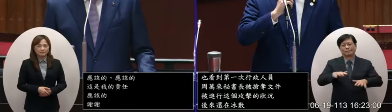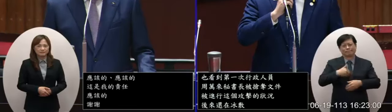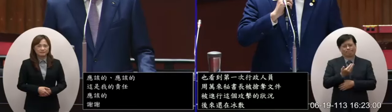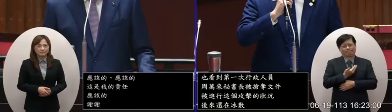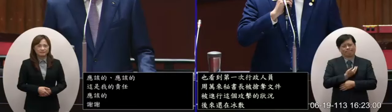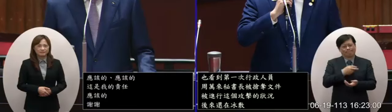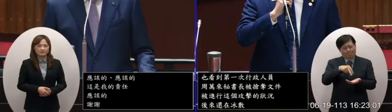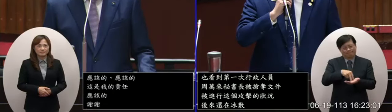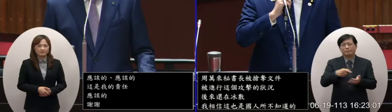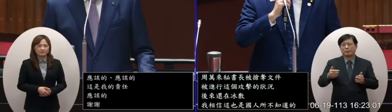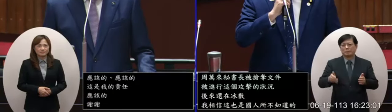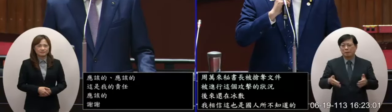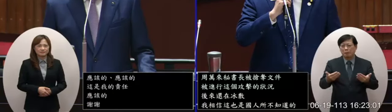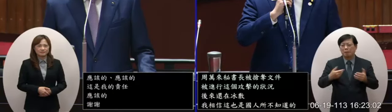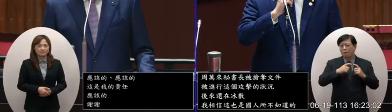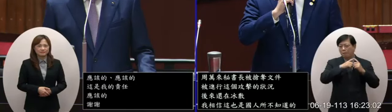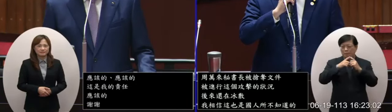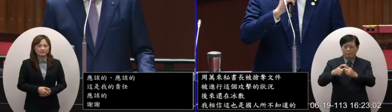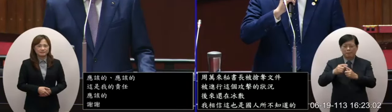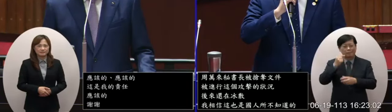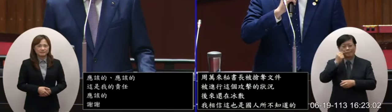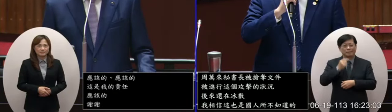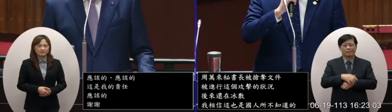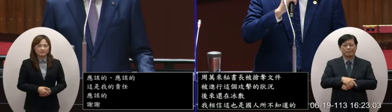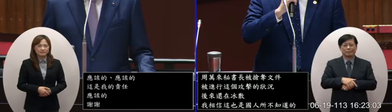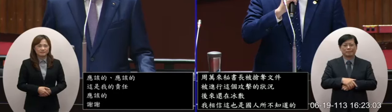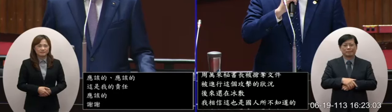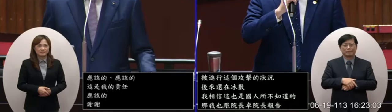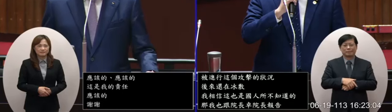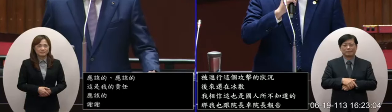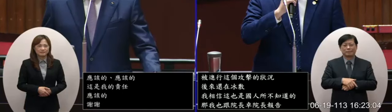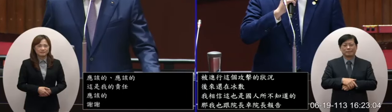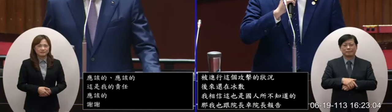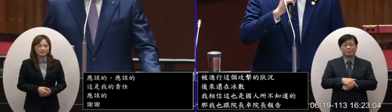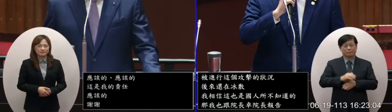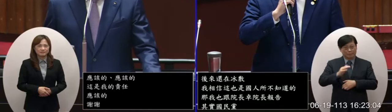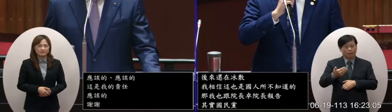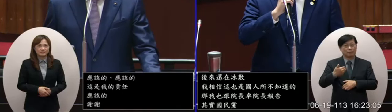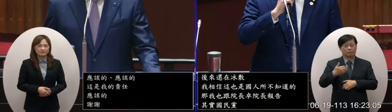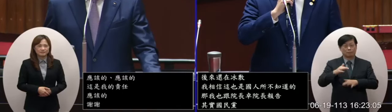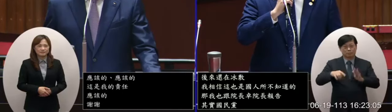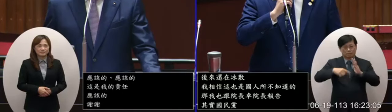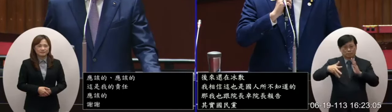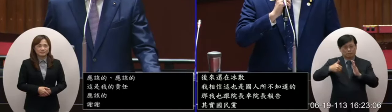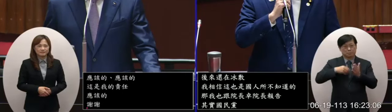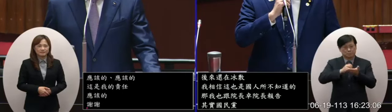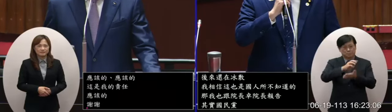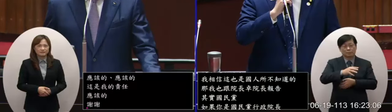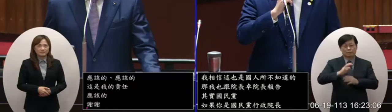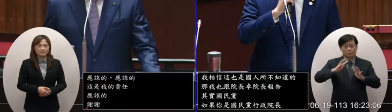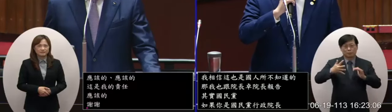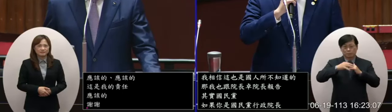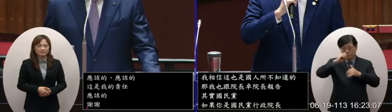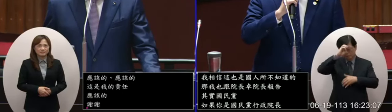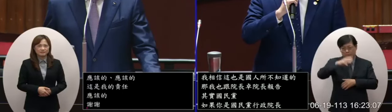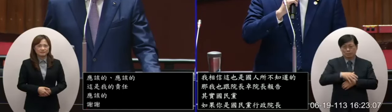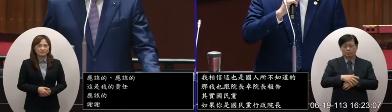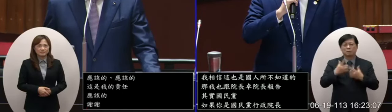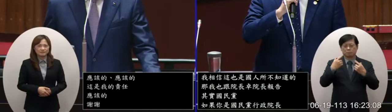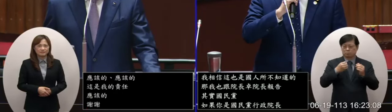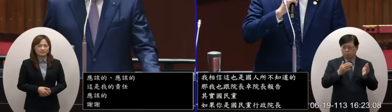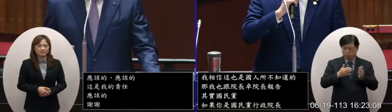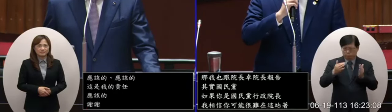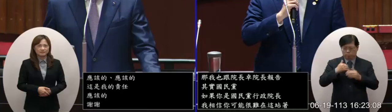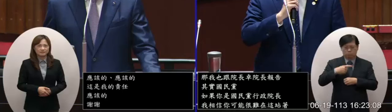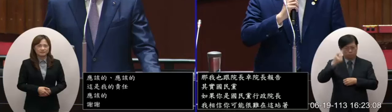着很轻松的来回答的质询的问题哦。那可是我要跟院长报告，其实国民党就是理性